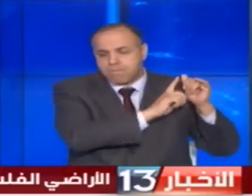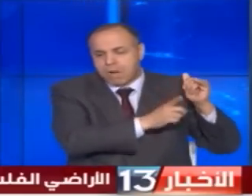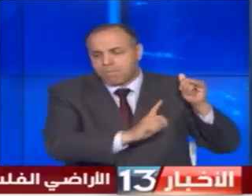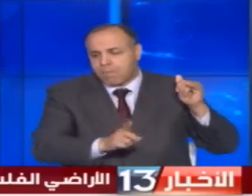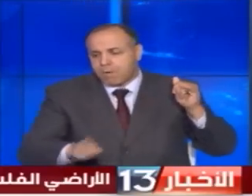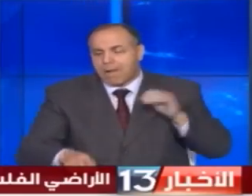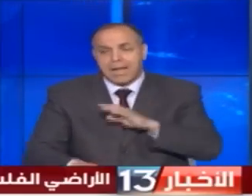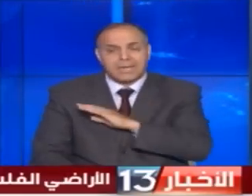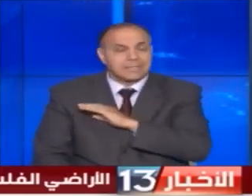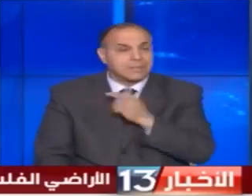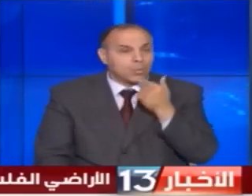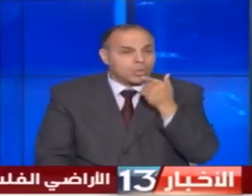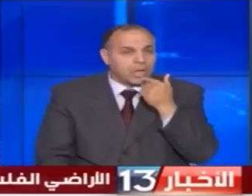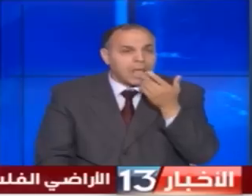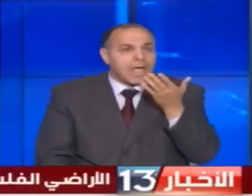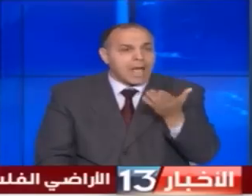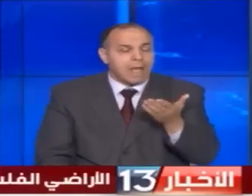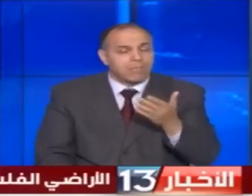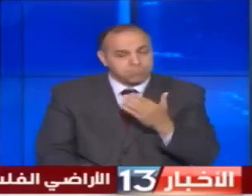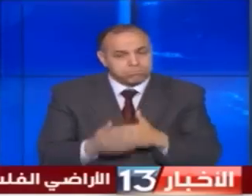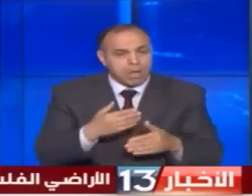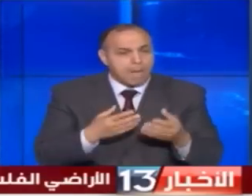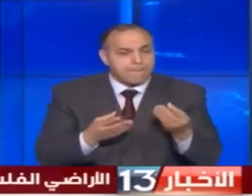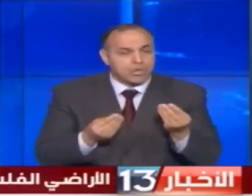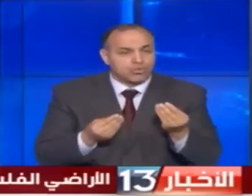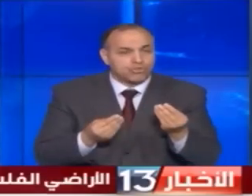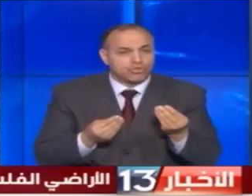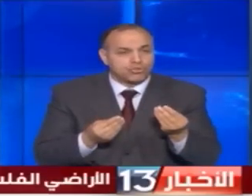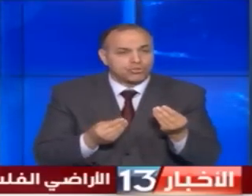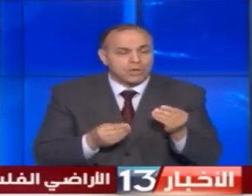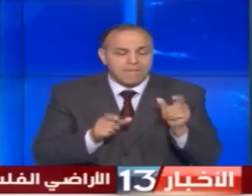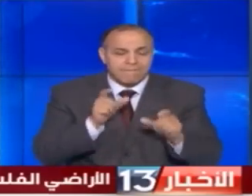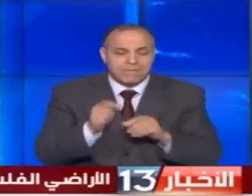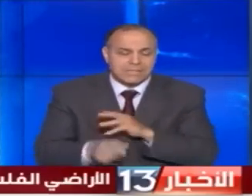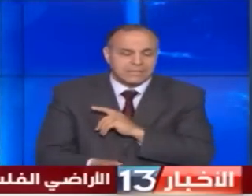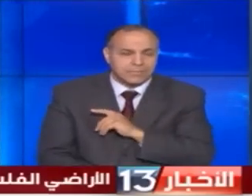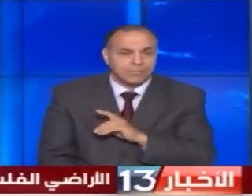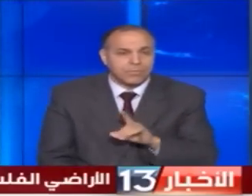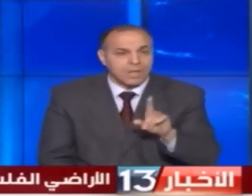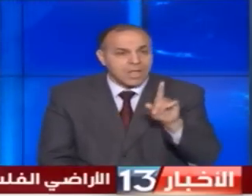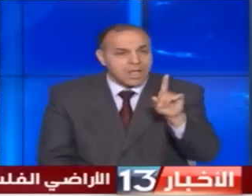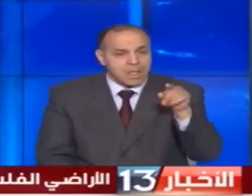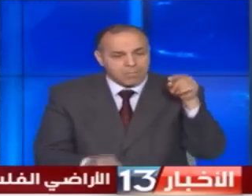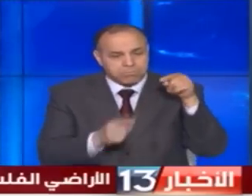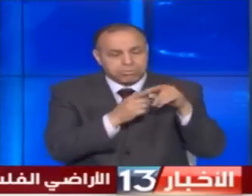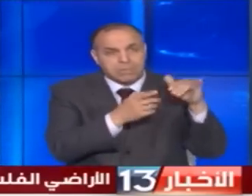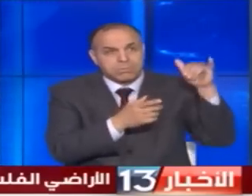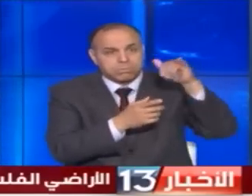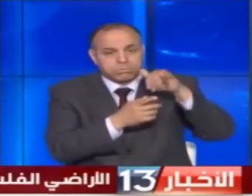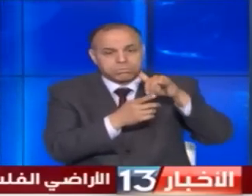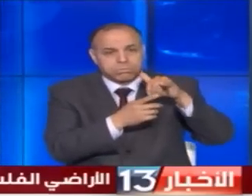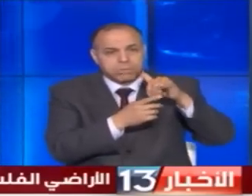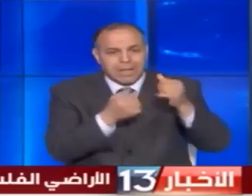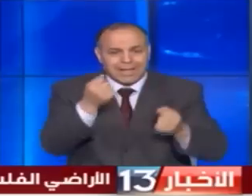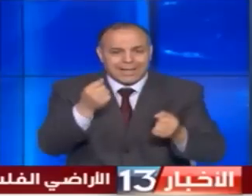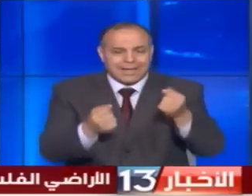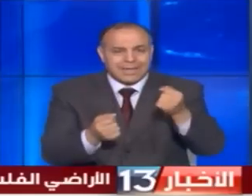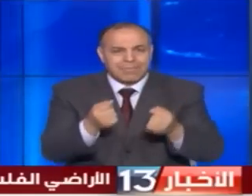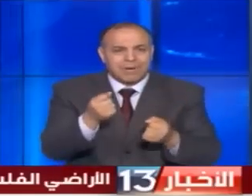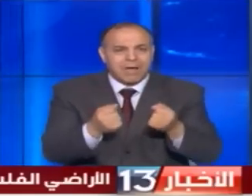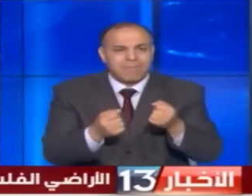القطاع ما ادى الى اصابه عدد كبير من الفلسطينيين واستهدفت طائره الاحتلال سياره تابعه